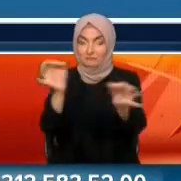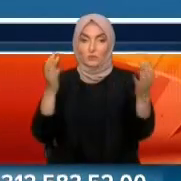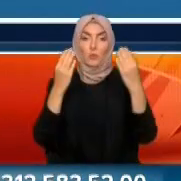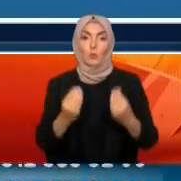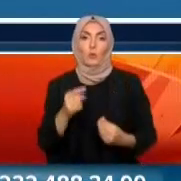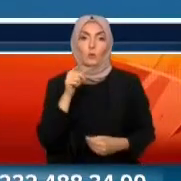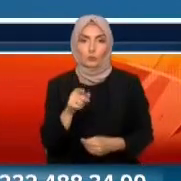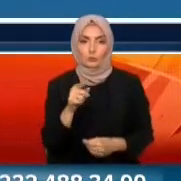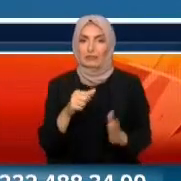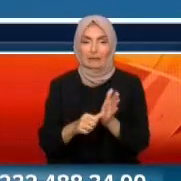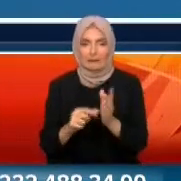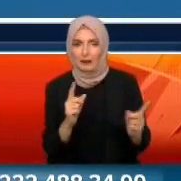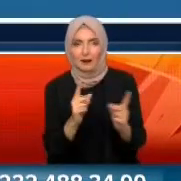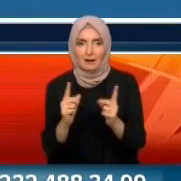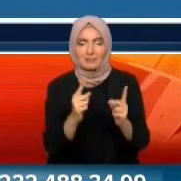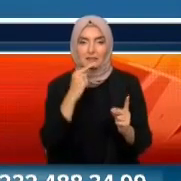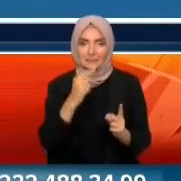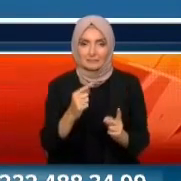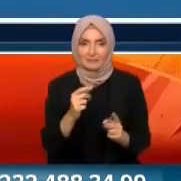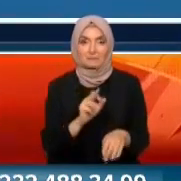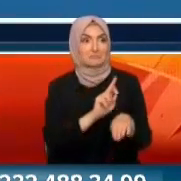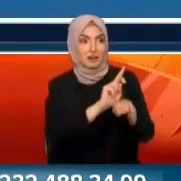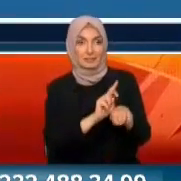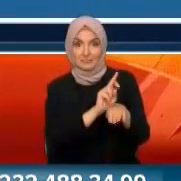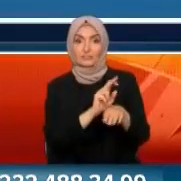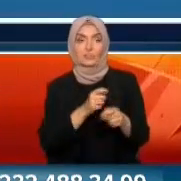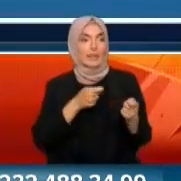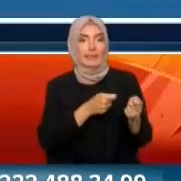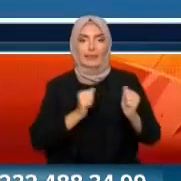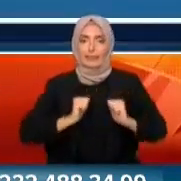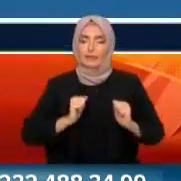eğitimi yapılacağını, yaklaşan gemilerin hedef sayılacağını duyurdu.